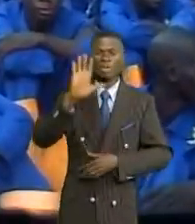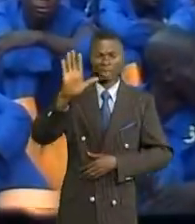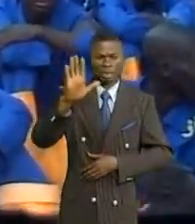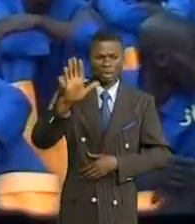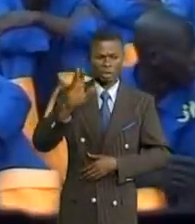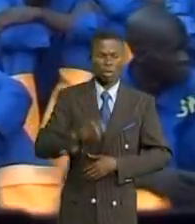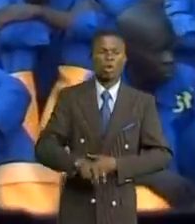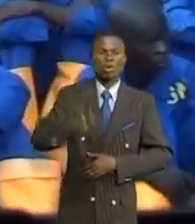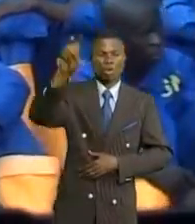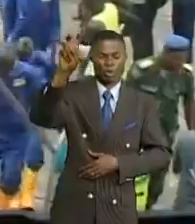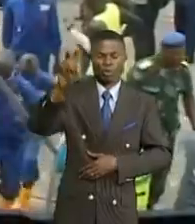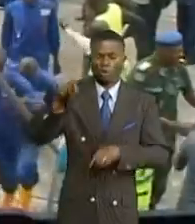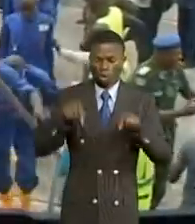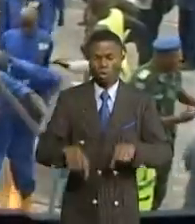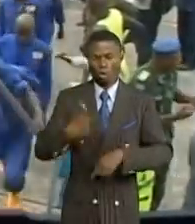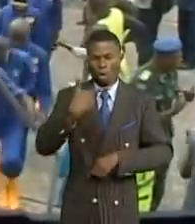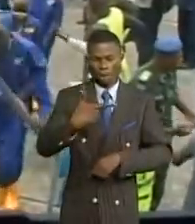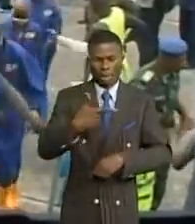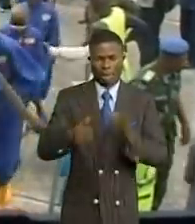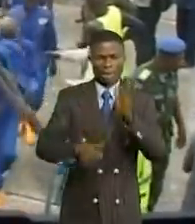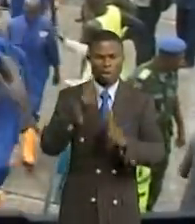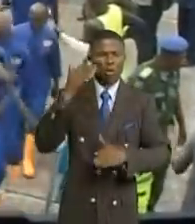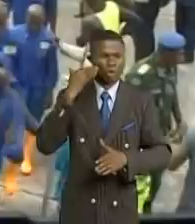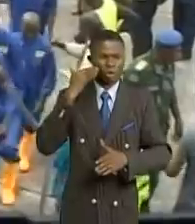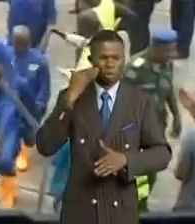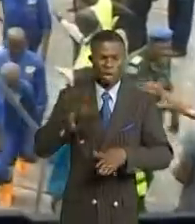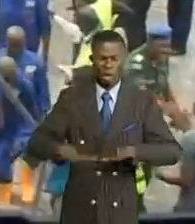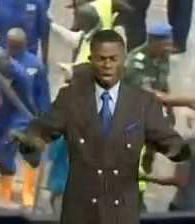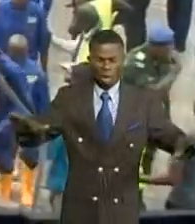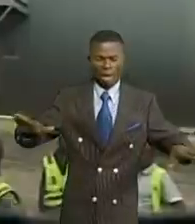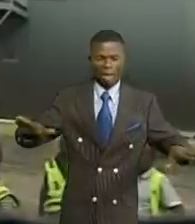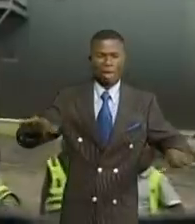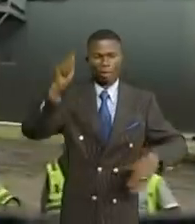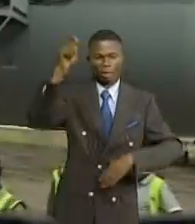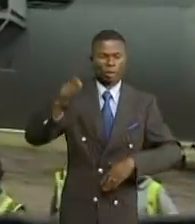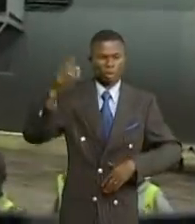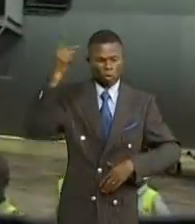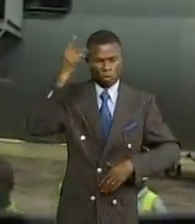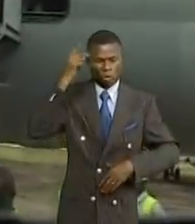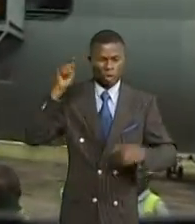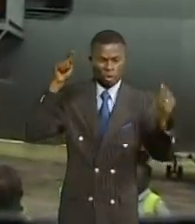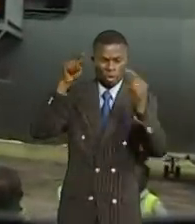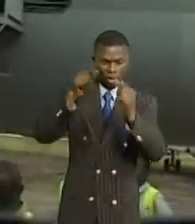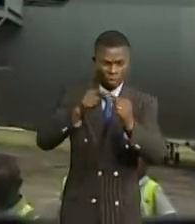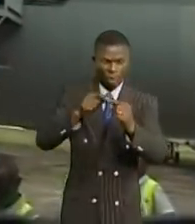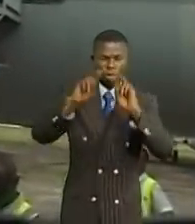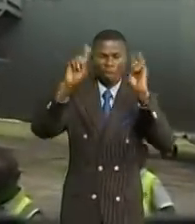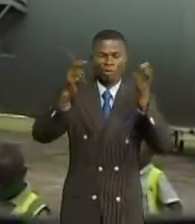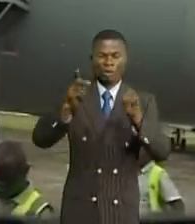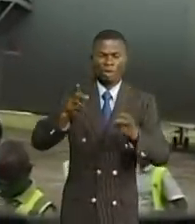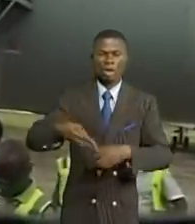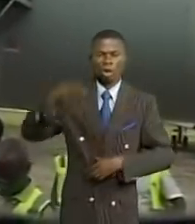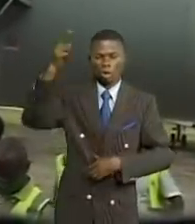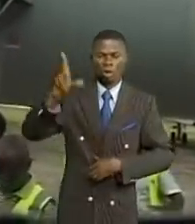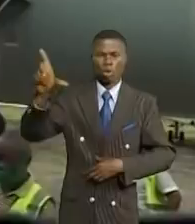déconné kinshasa ce mardi 11 mai 2021 à l'europe aux militaires geely destination kanyama kcc dans la